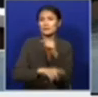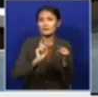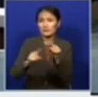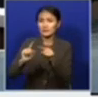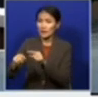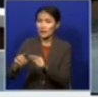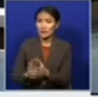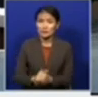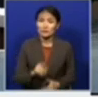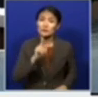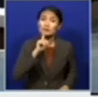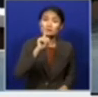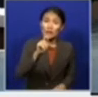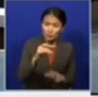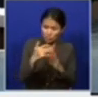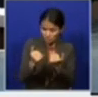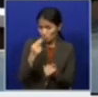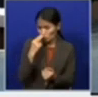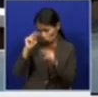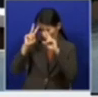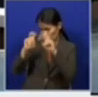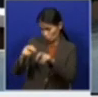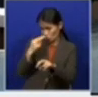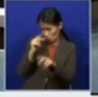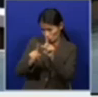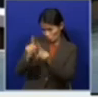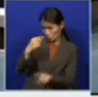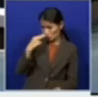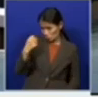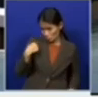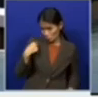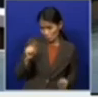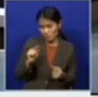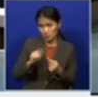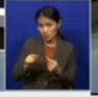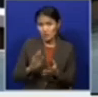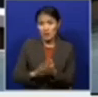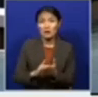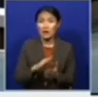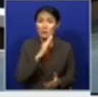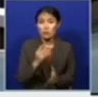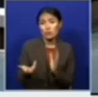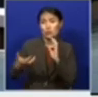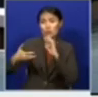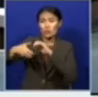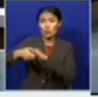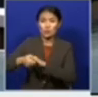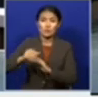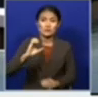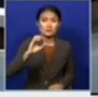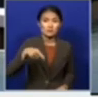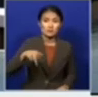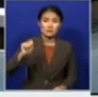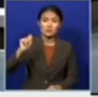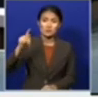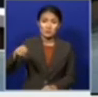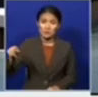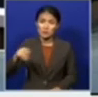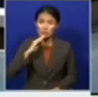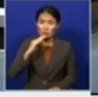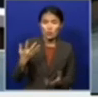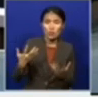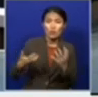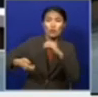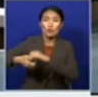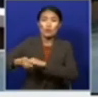ำความหมายของคำว่าการล่าอาณานิคมทางเศรษฐกิจและอธิปไตยของชาติหน่วยงานรัฐ